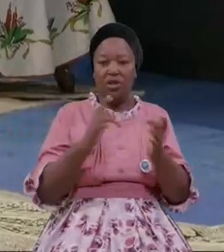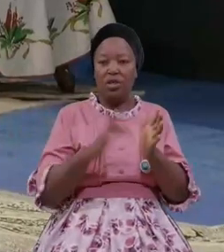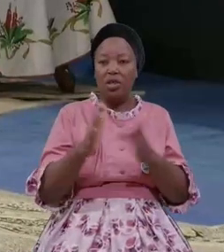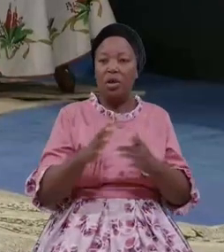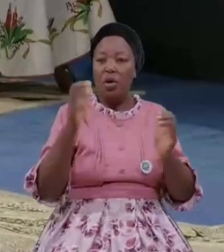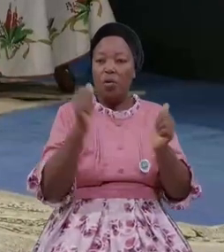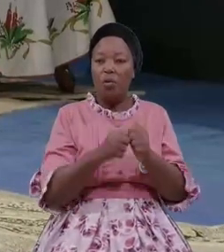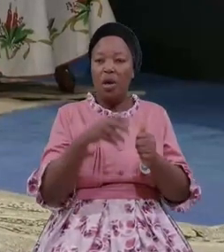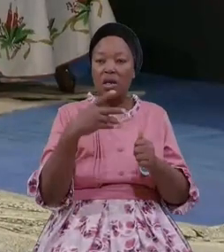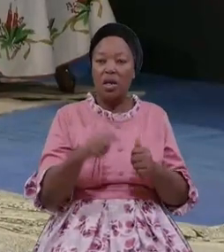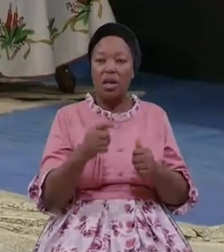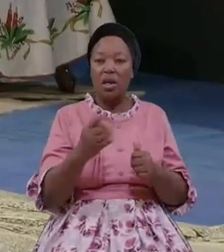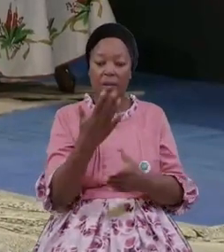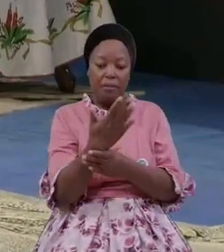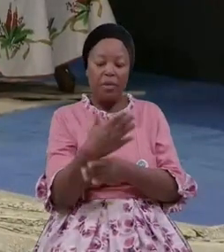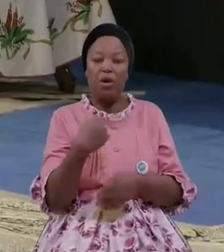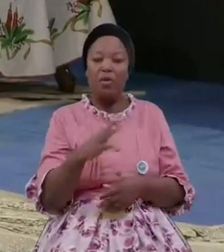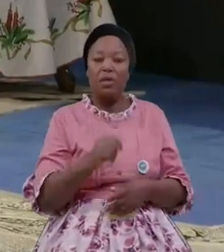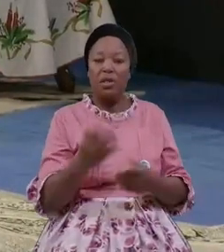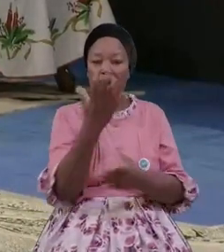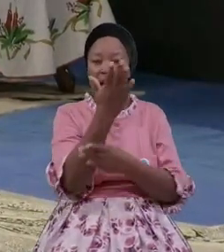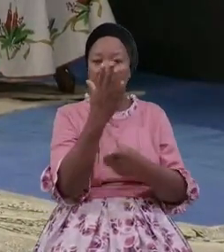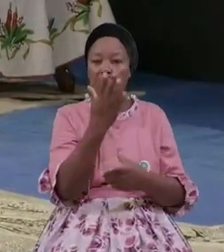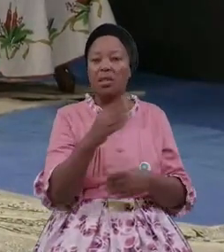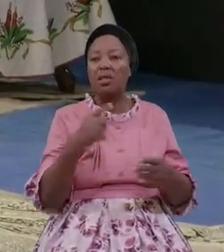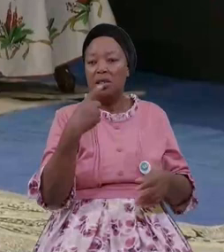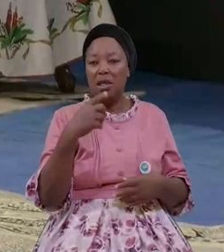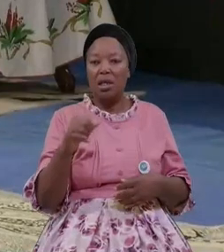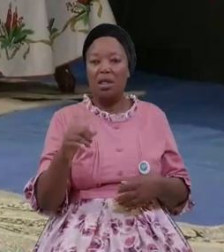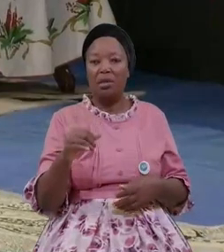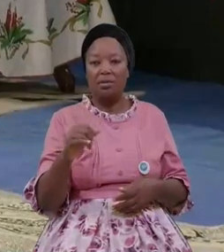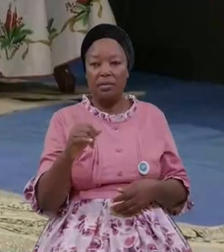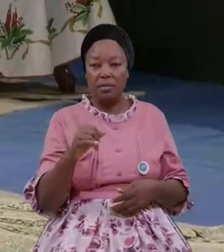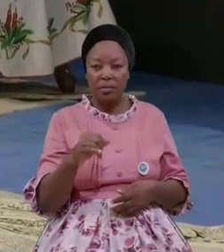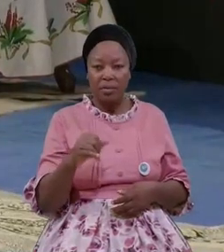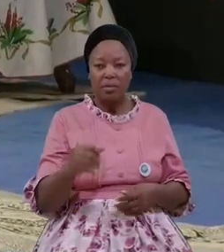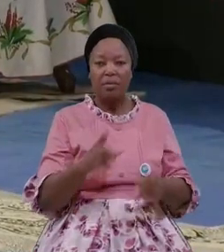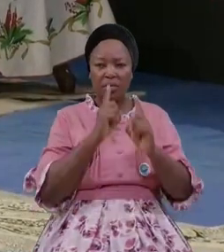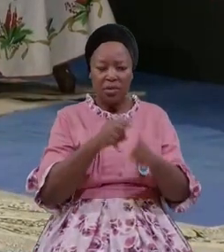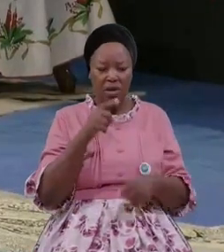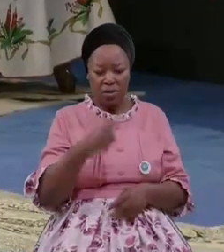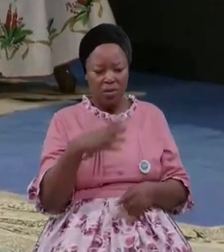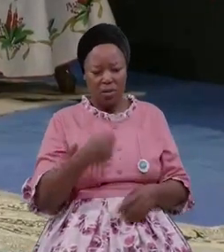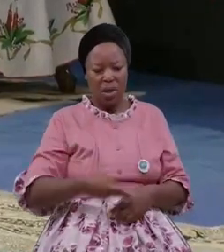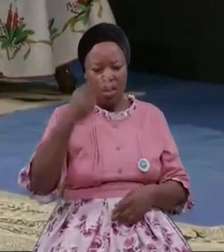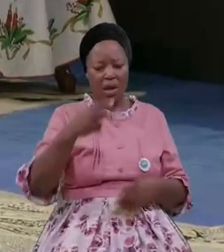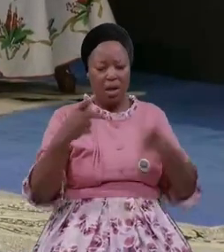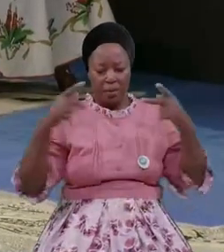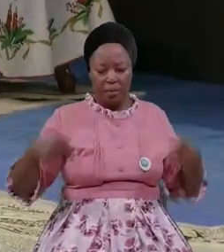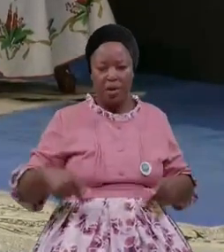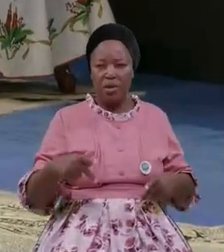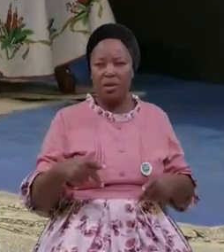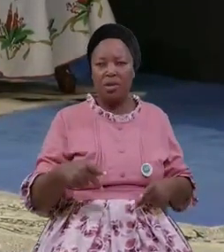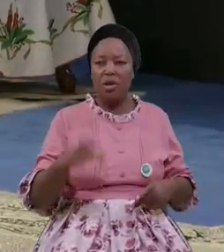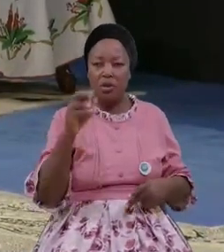soufflet à Jésus en disant estce c'est ainsi que tu réponds au souverain sacrificateur